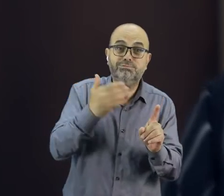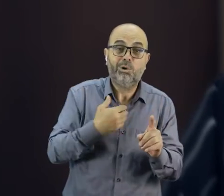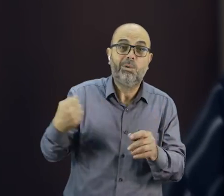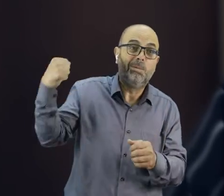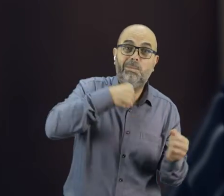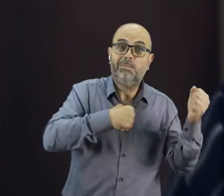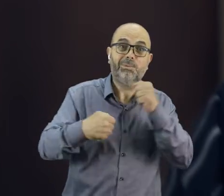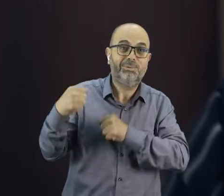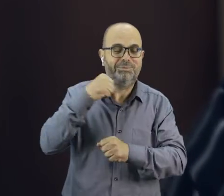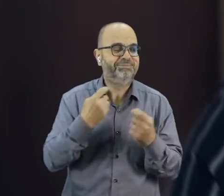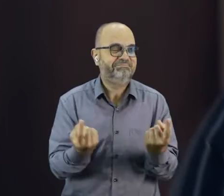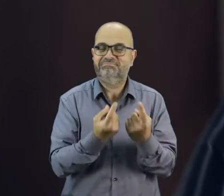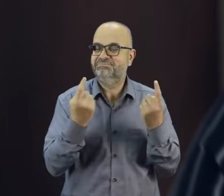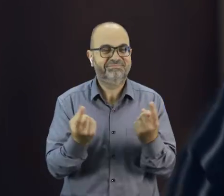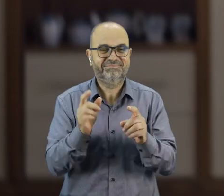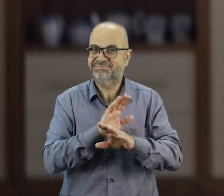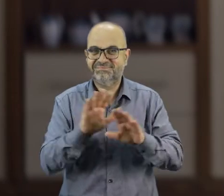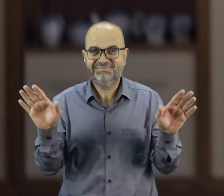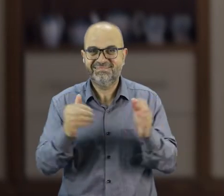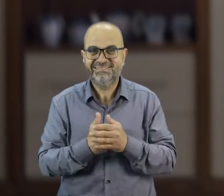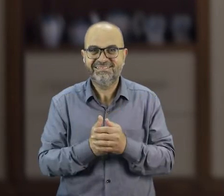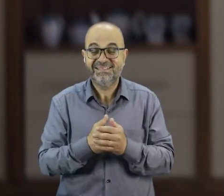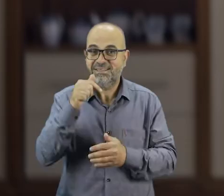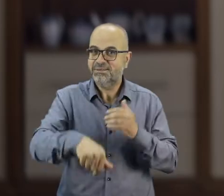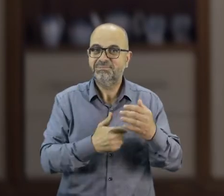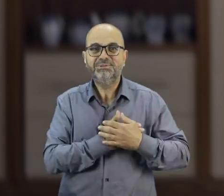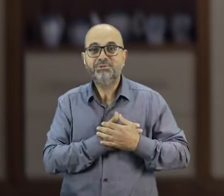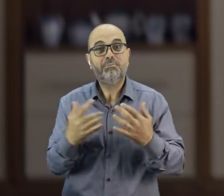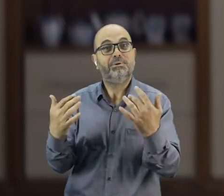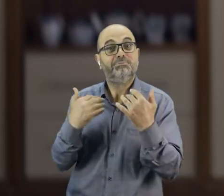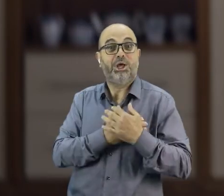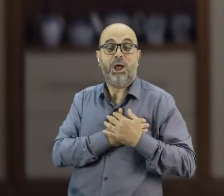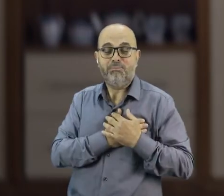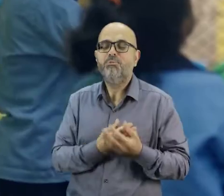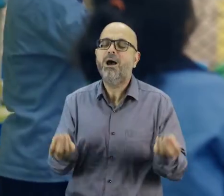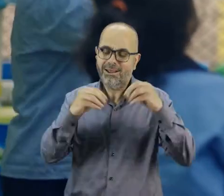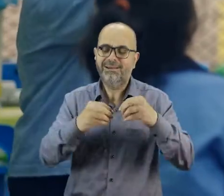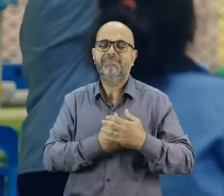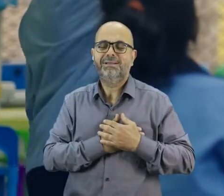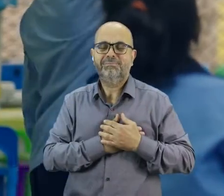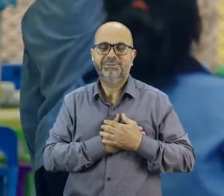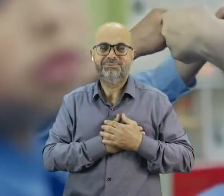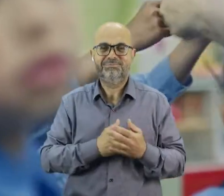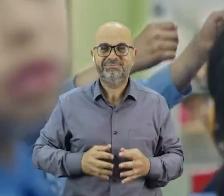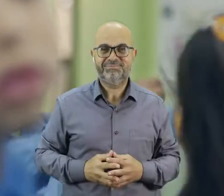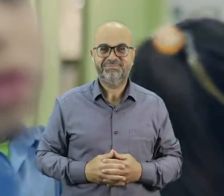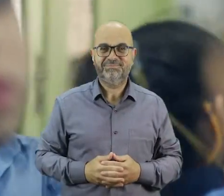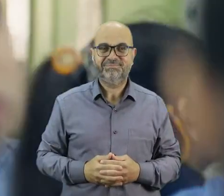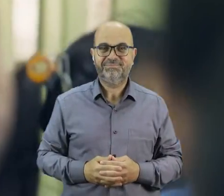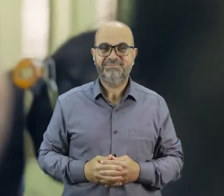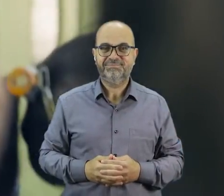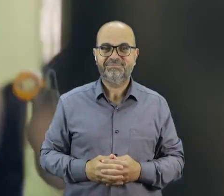أكلت شلاليت ولا يهمني. بس حبوني كتير وأنا حبيتهم.